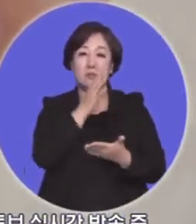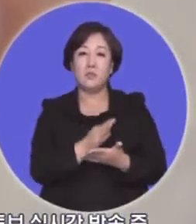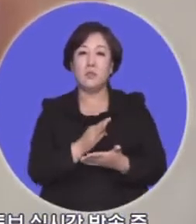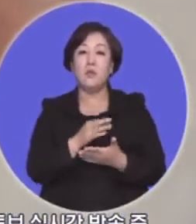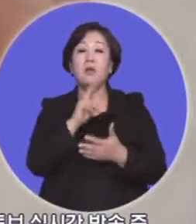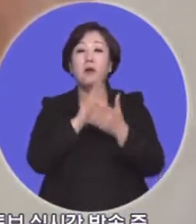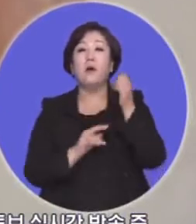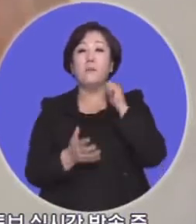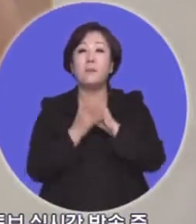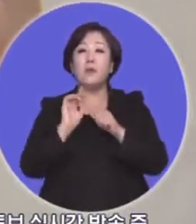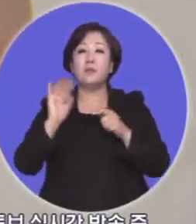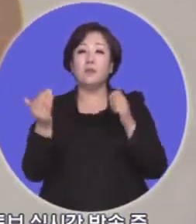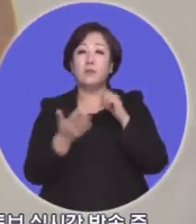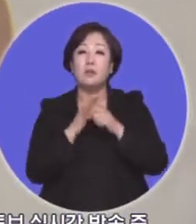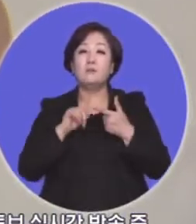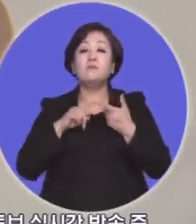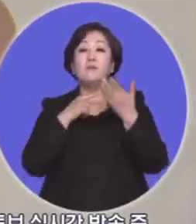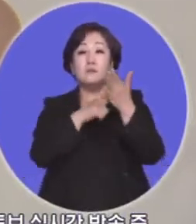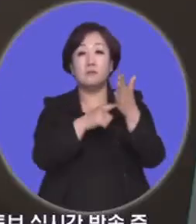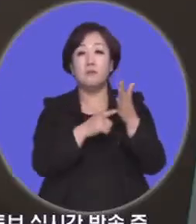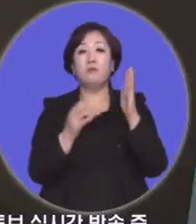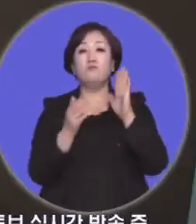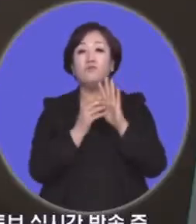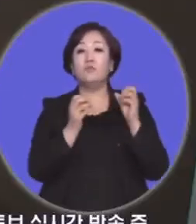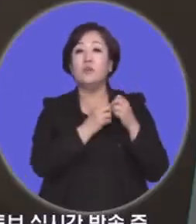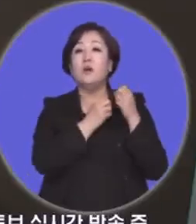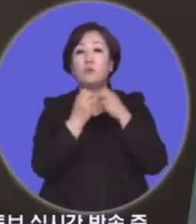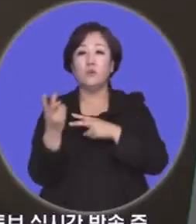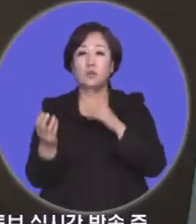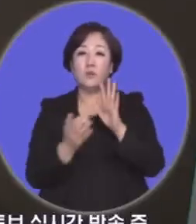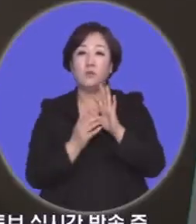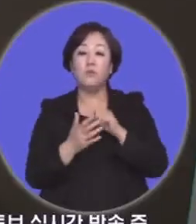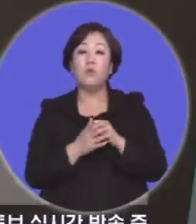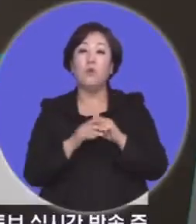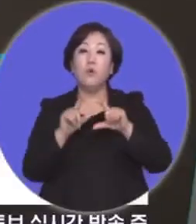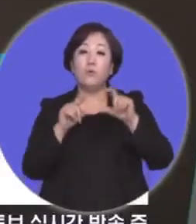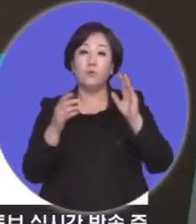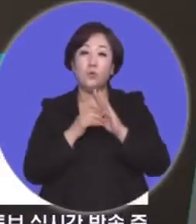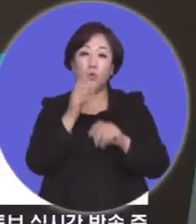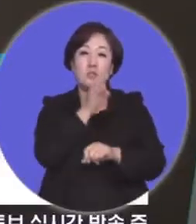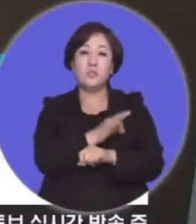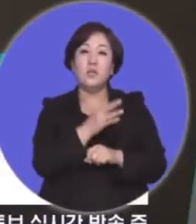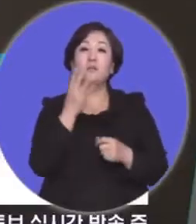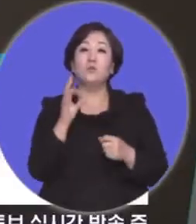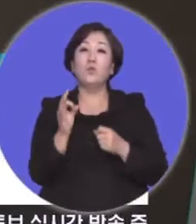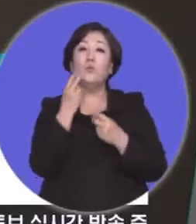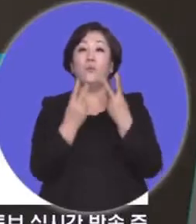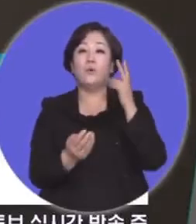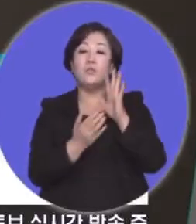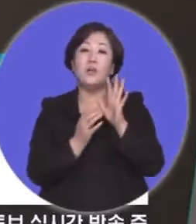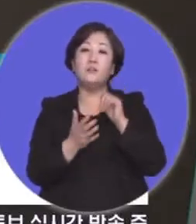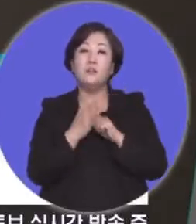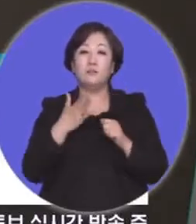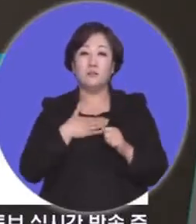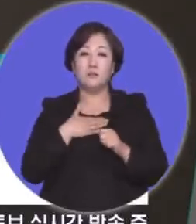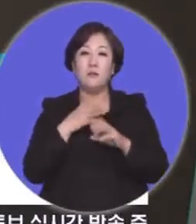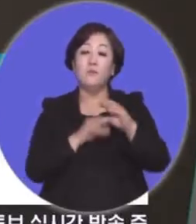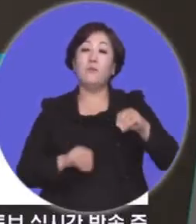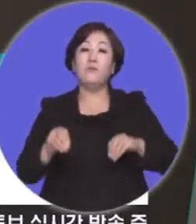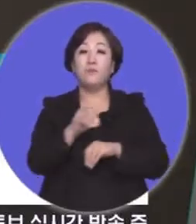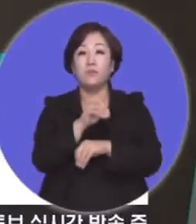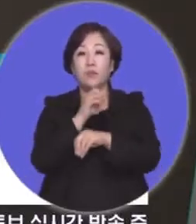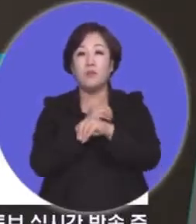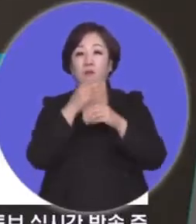물건을 공급받을 수 있다는 내용이었습니다 돔의 바른 가격보다 저한테 파는 가격이 더